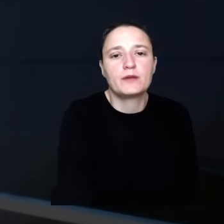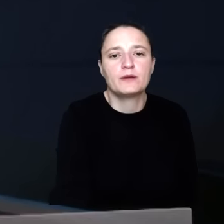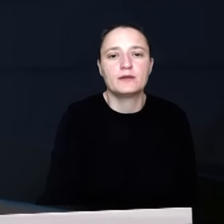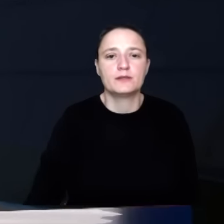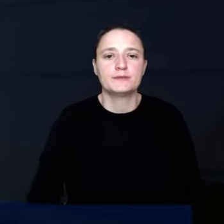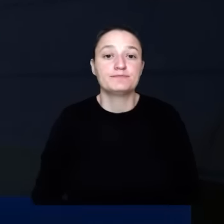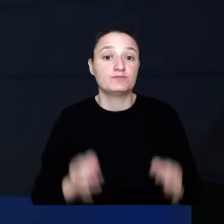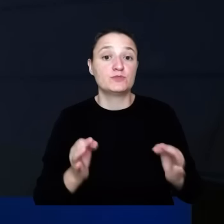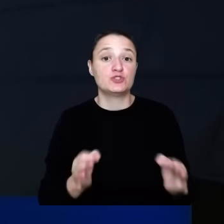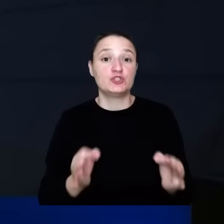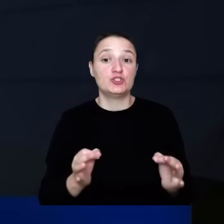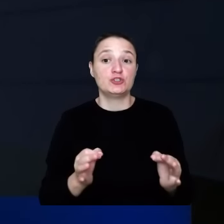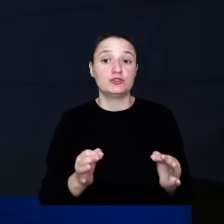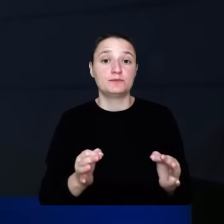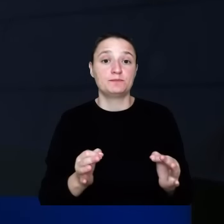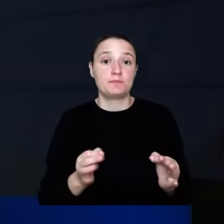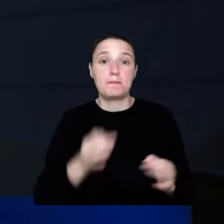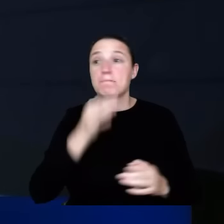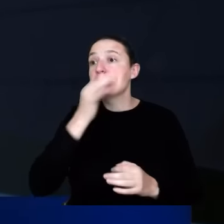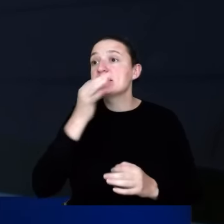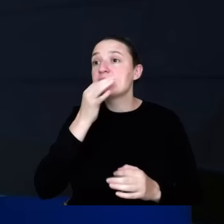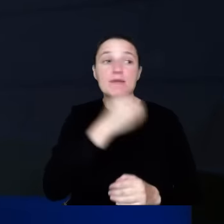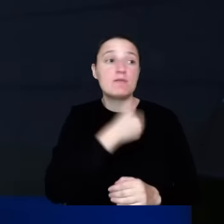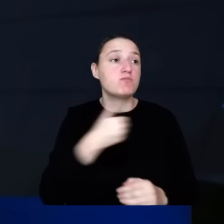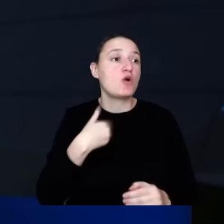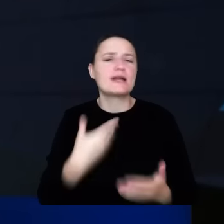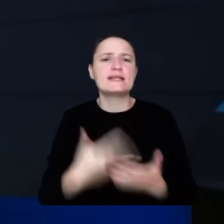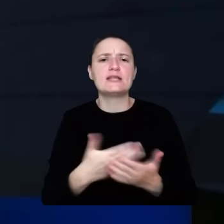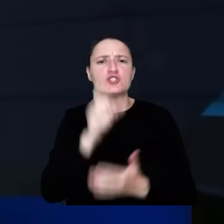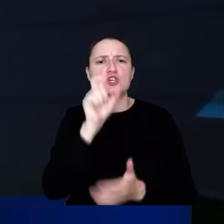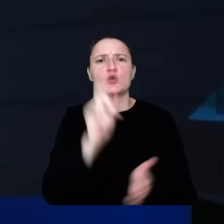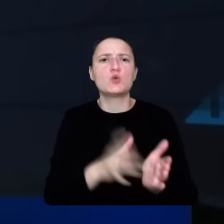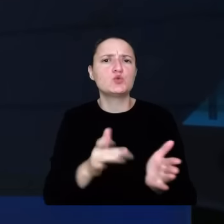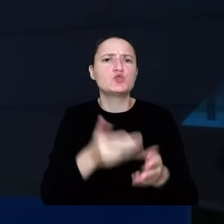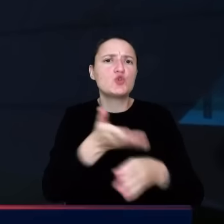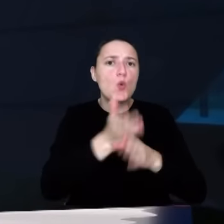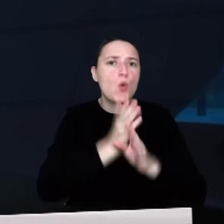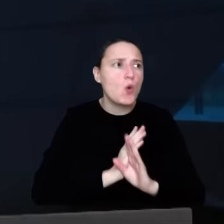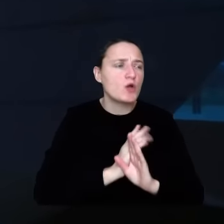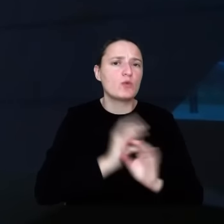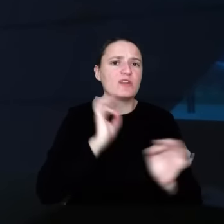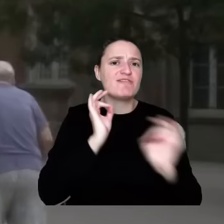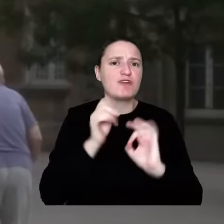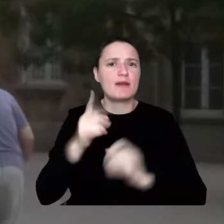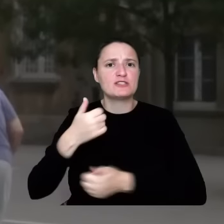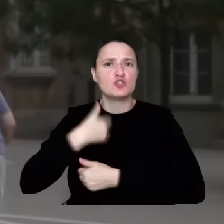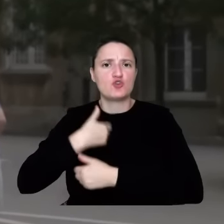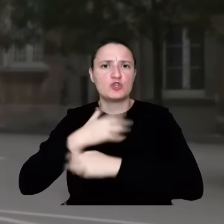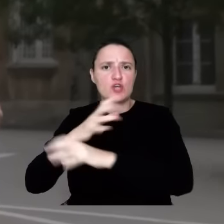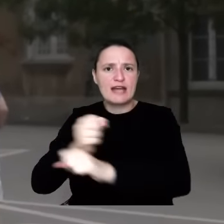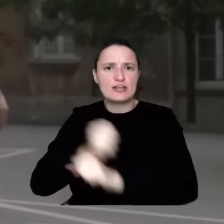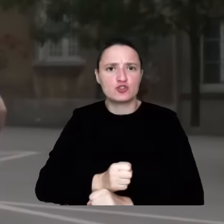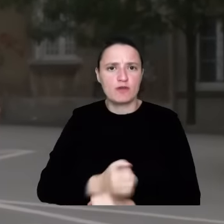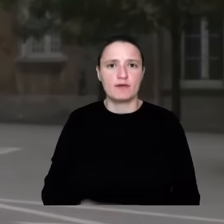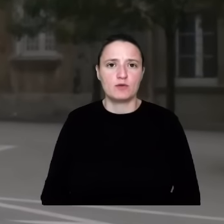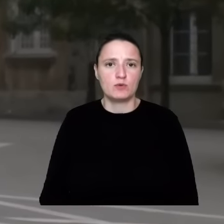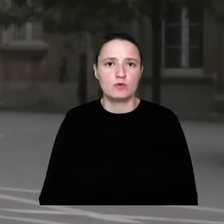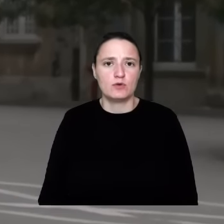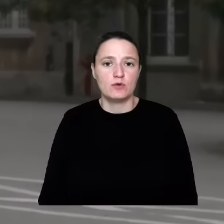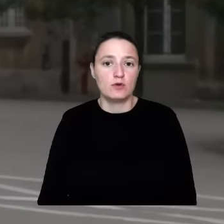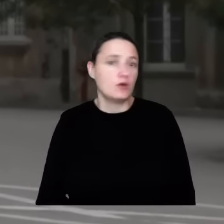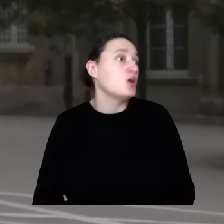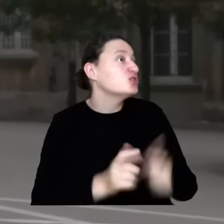Dzisiaj pytamy Polaków, dlaczego premier Tusk ukrył przed społeczeństwem aresztowanie polskich żołnierzy. To, co on zrobił i to, co